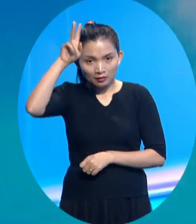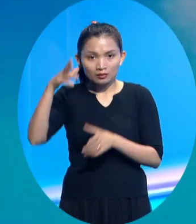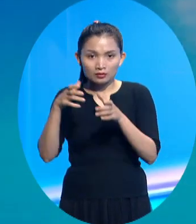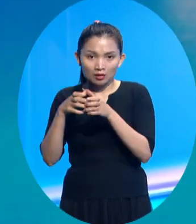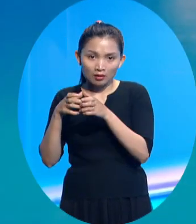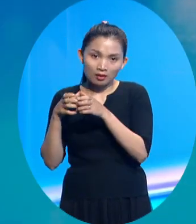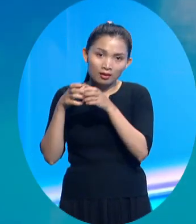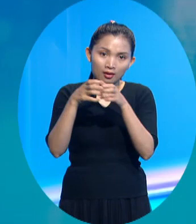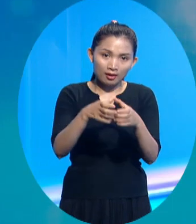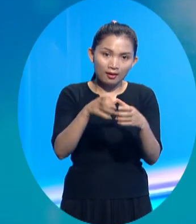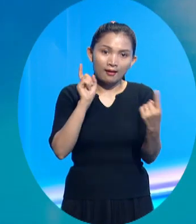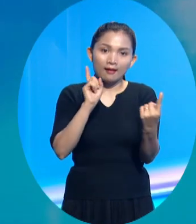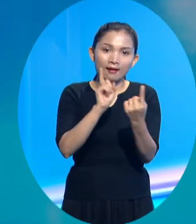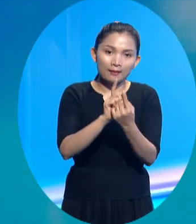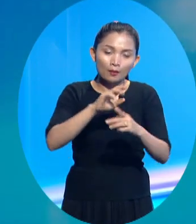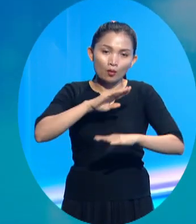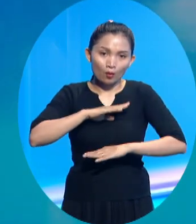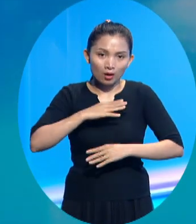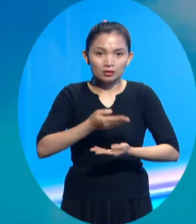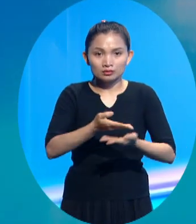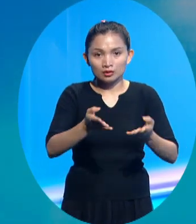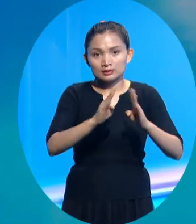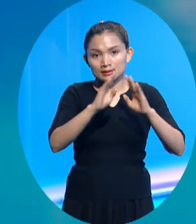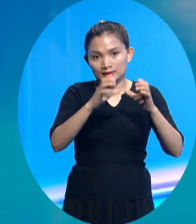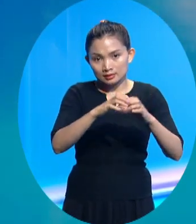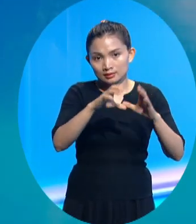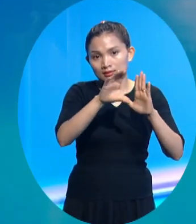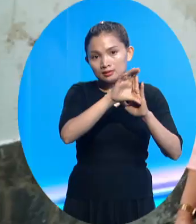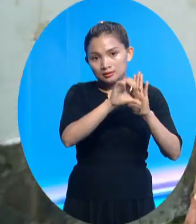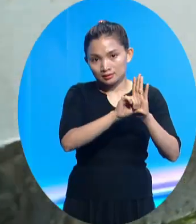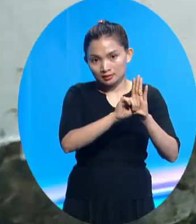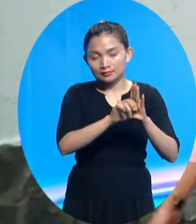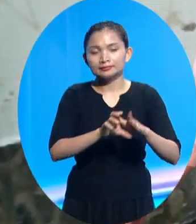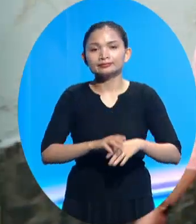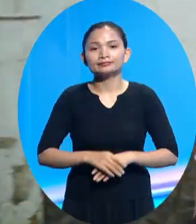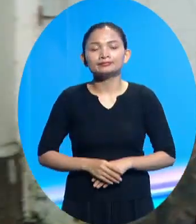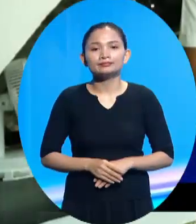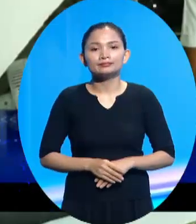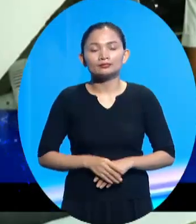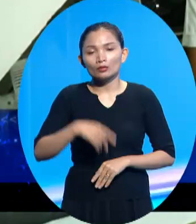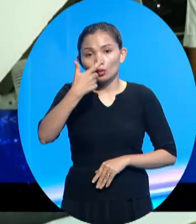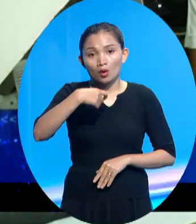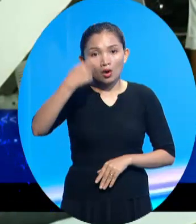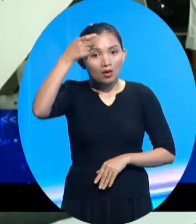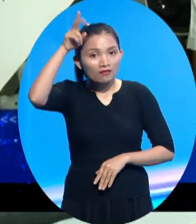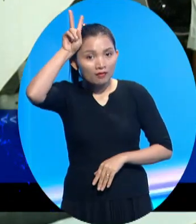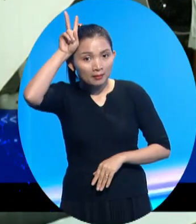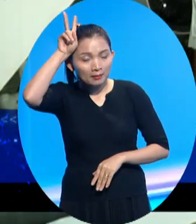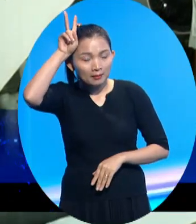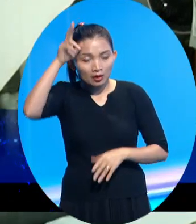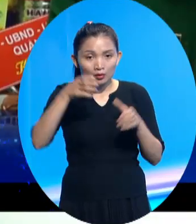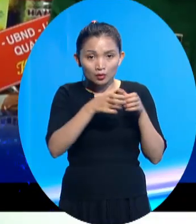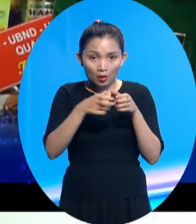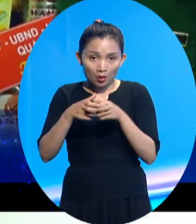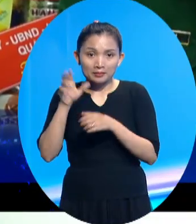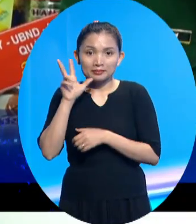đi thăm hỏi tặng quà cho các gia đình chính sách trên địa bàn theo đó quận Gò Vấp tổ chức 8 đoàn công tác trực tiếp đi